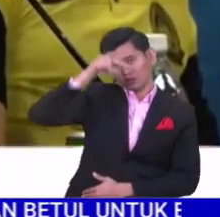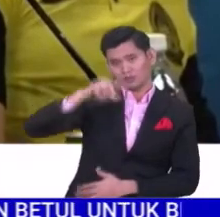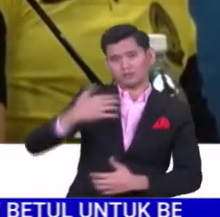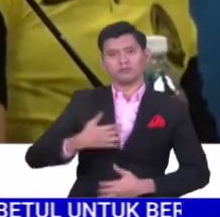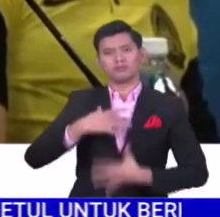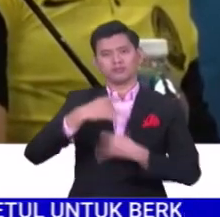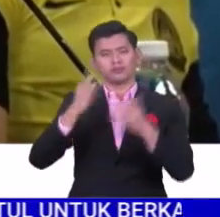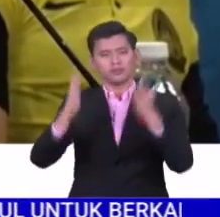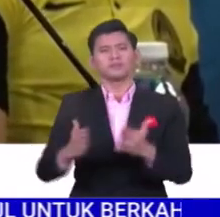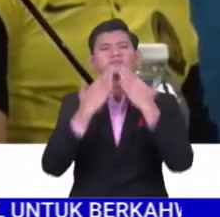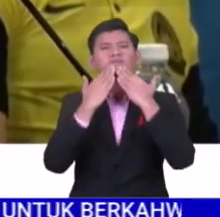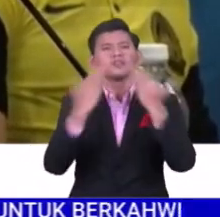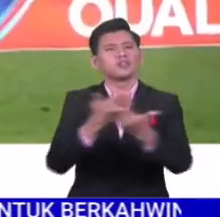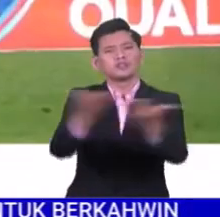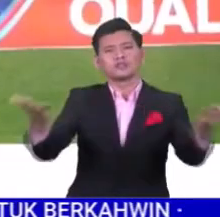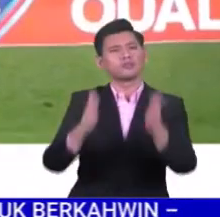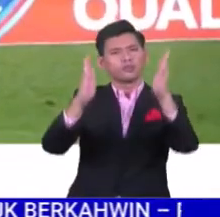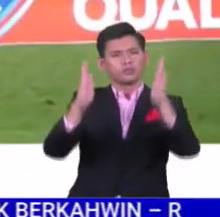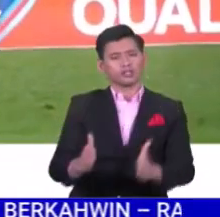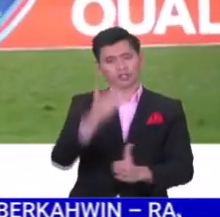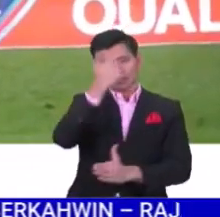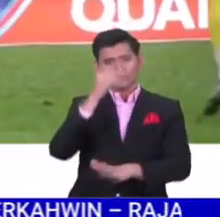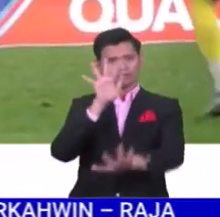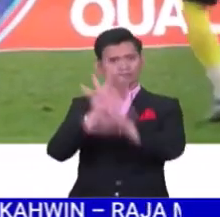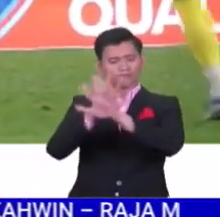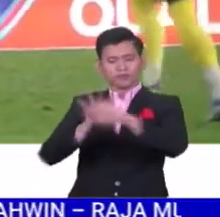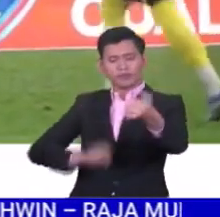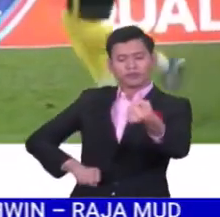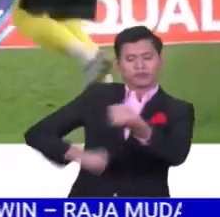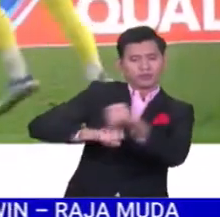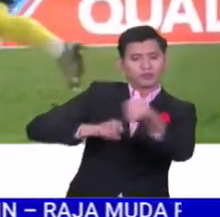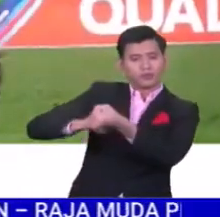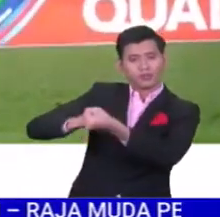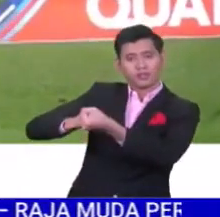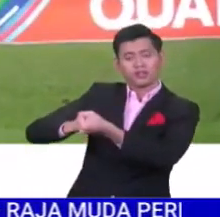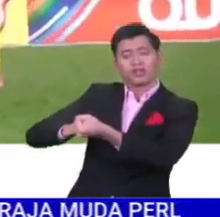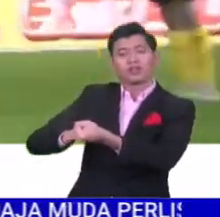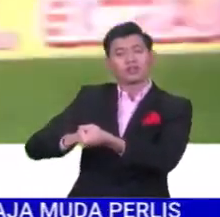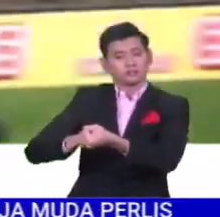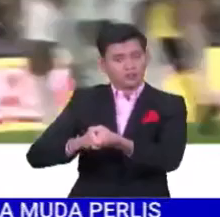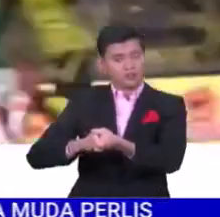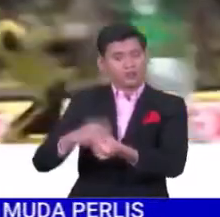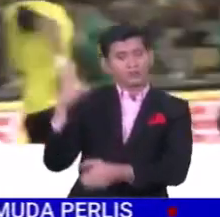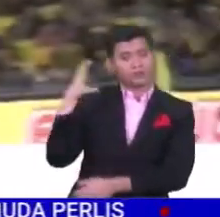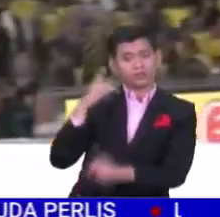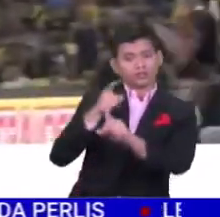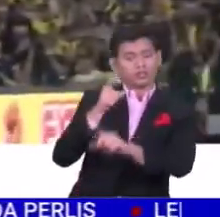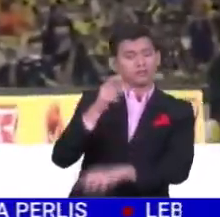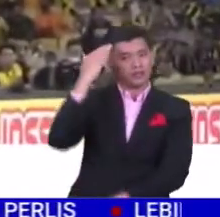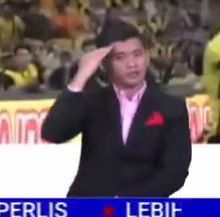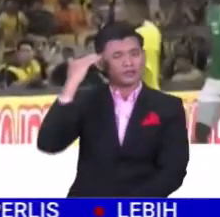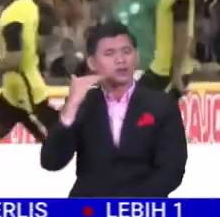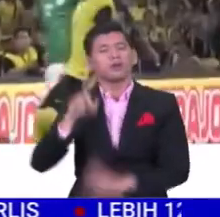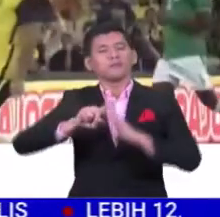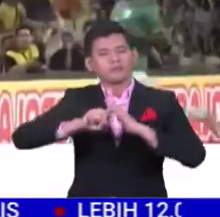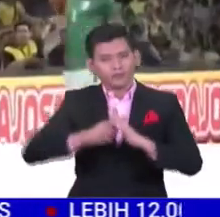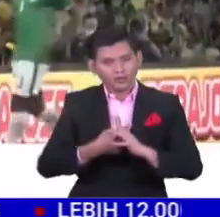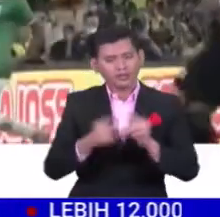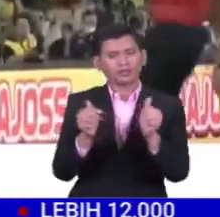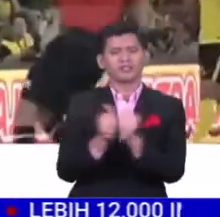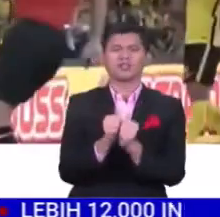kepada semua pihak yang telah banyak memberikan sokongan. Menurut pengendali kelahiran Korea Selatan itu, walaupun bermula